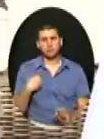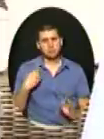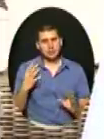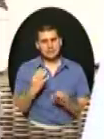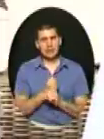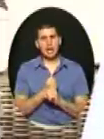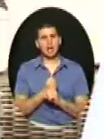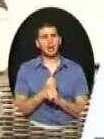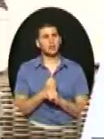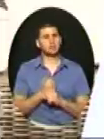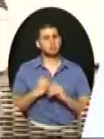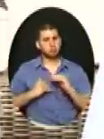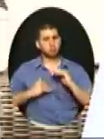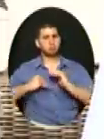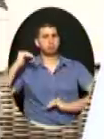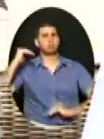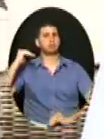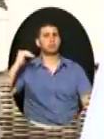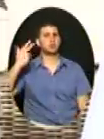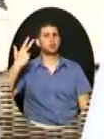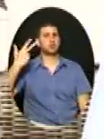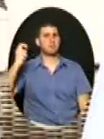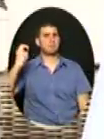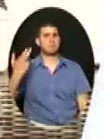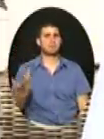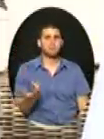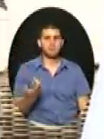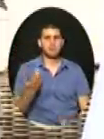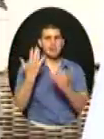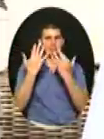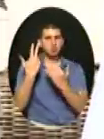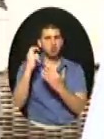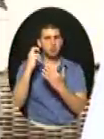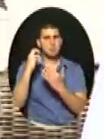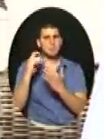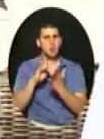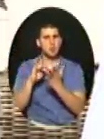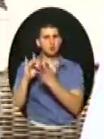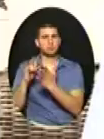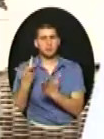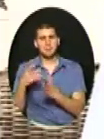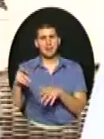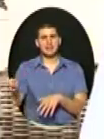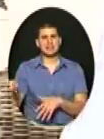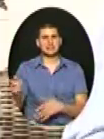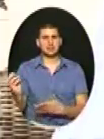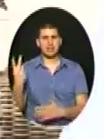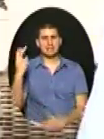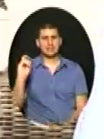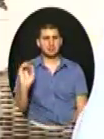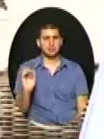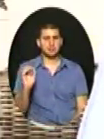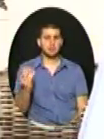ל קידומת שלוש ונספור 30 מושבים בכנסת ה-20